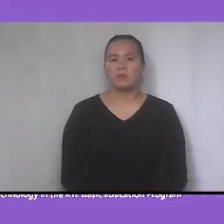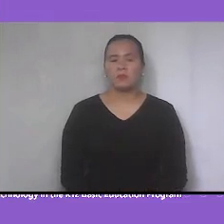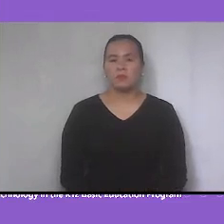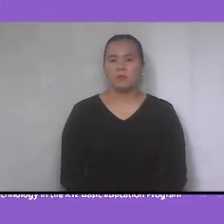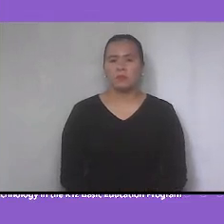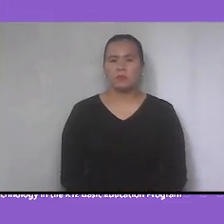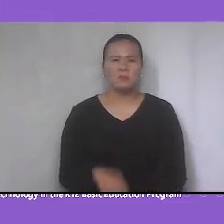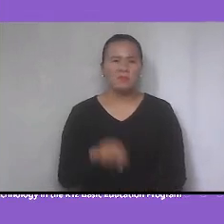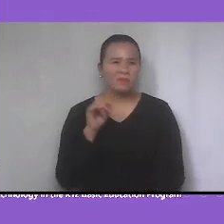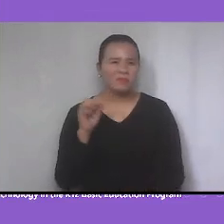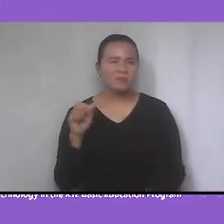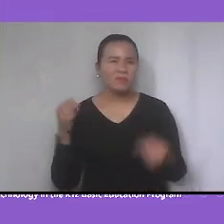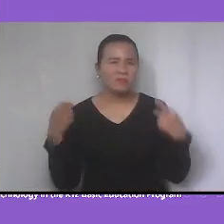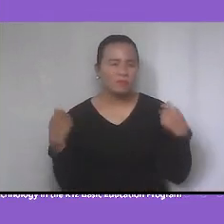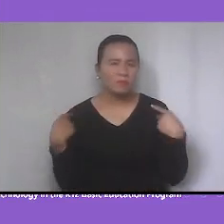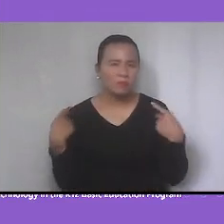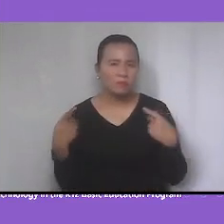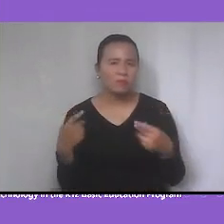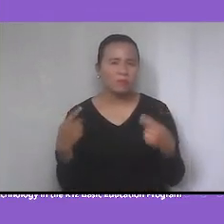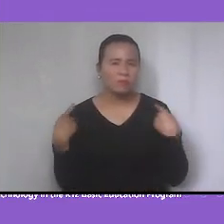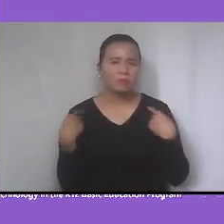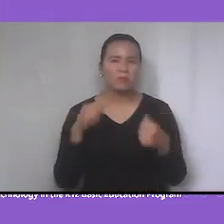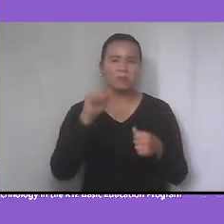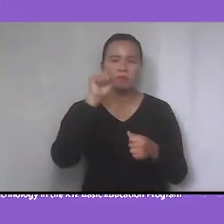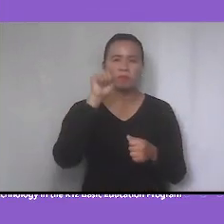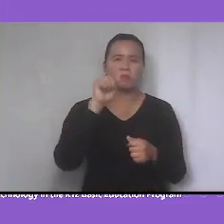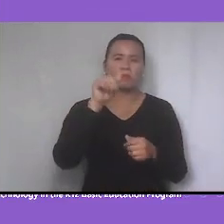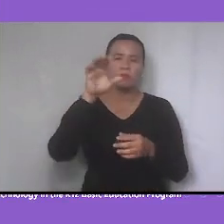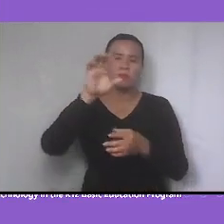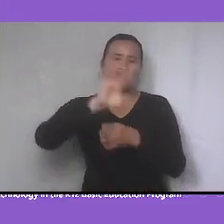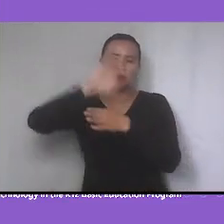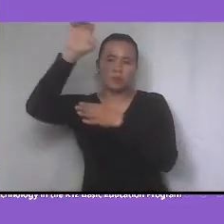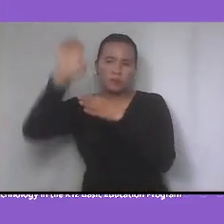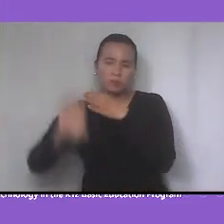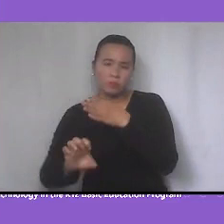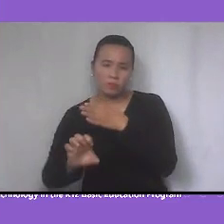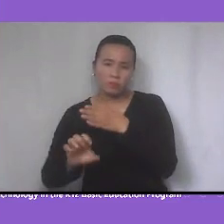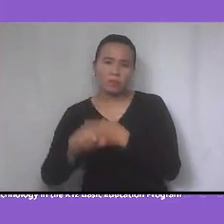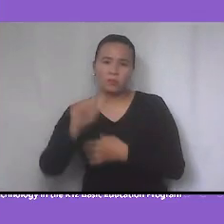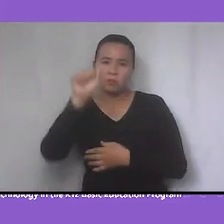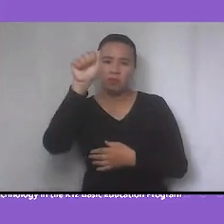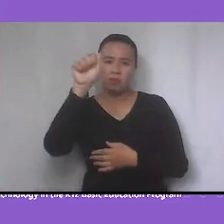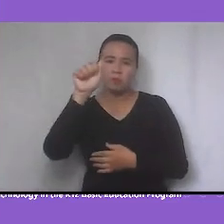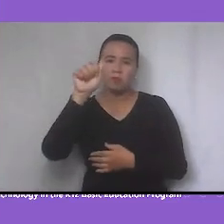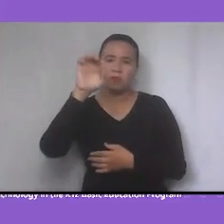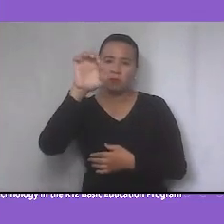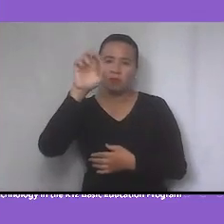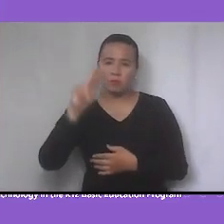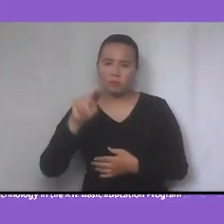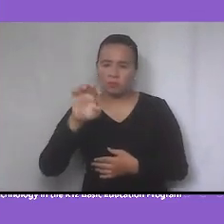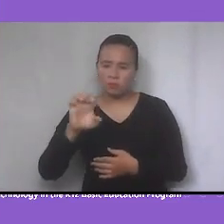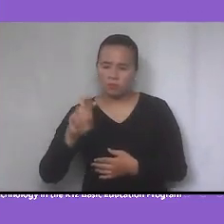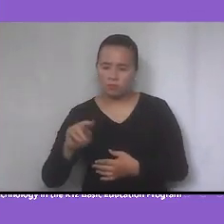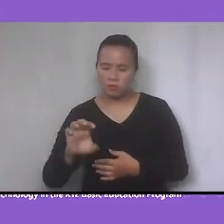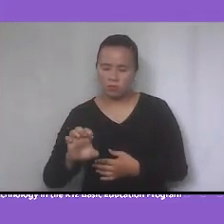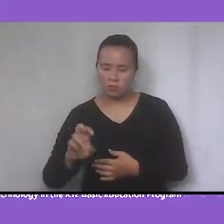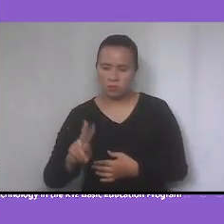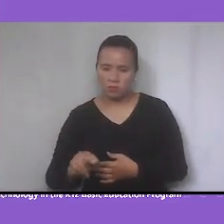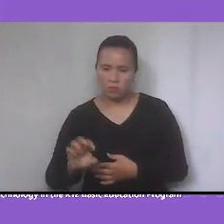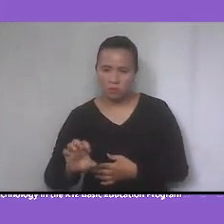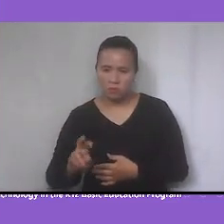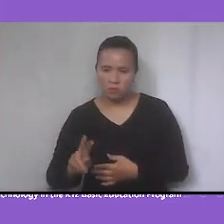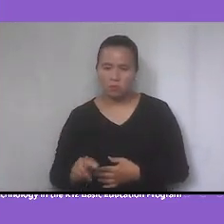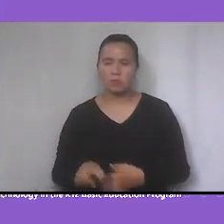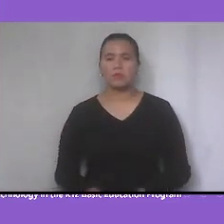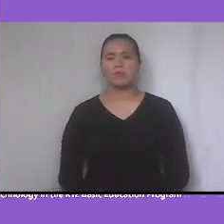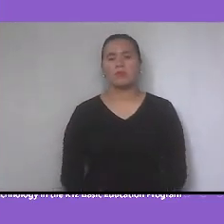merong EN na ending. Ben, den, fan, di ba? Nakikita natin yung collection of words na yan. Pwede rin namang